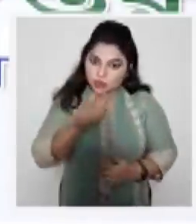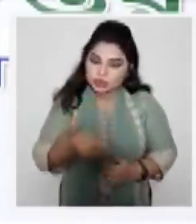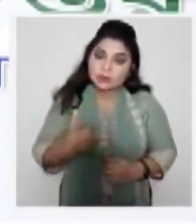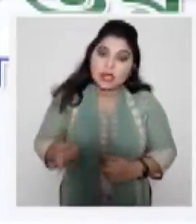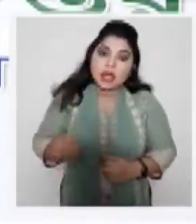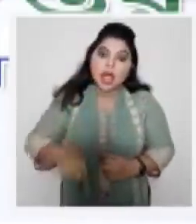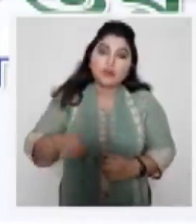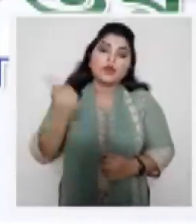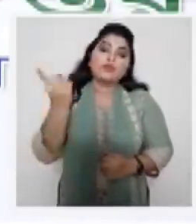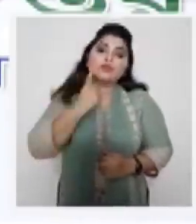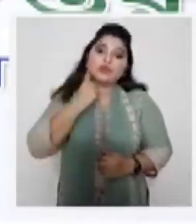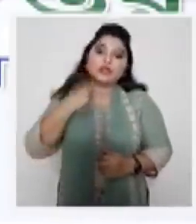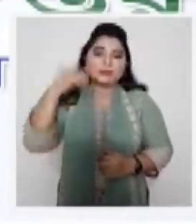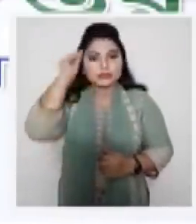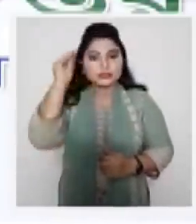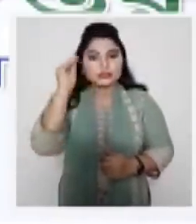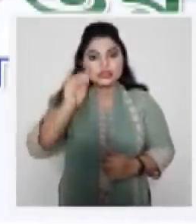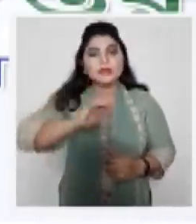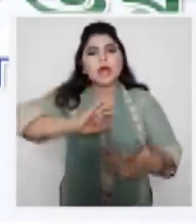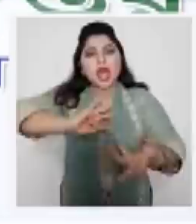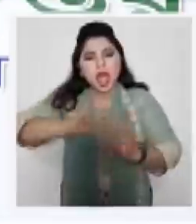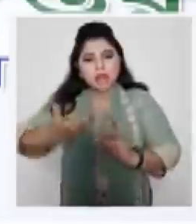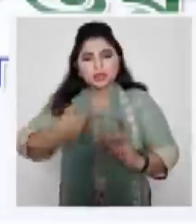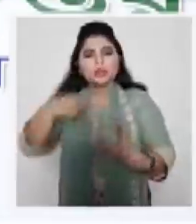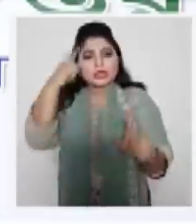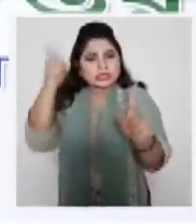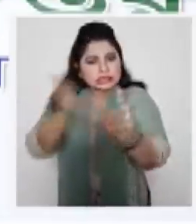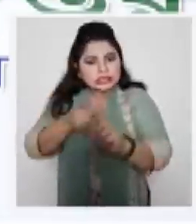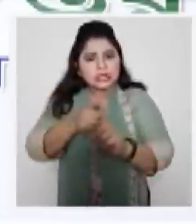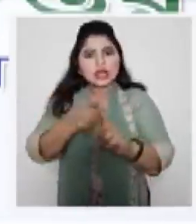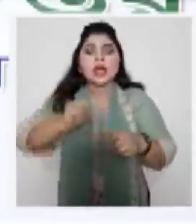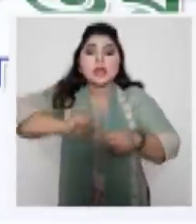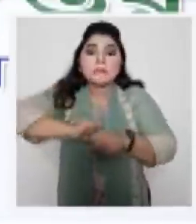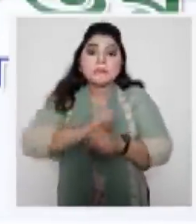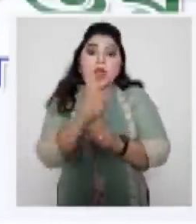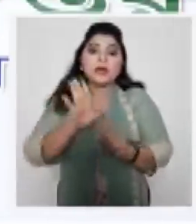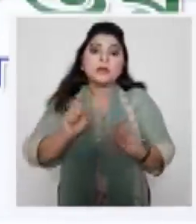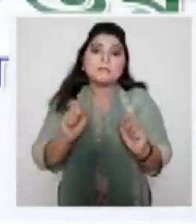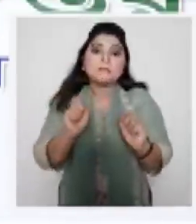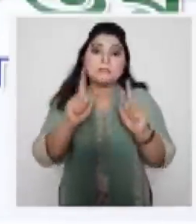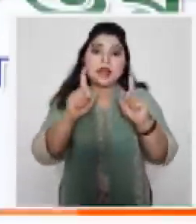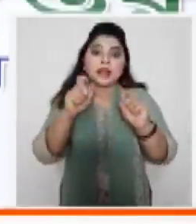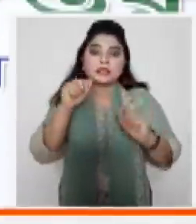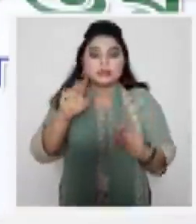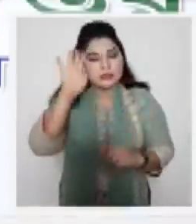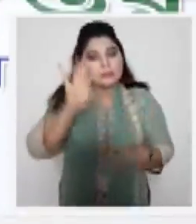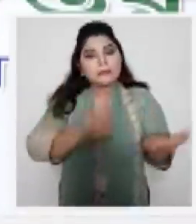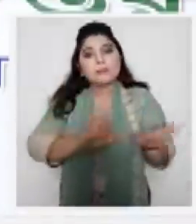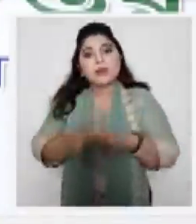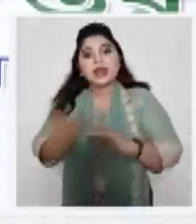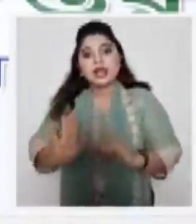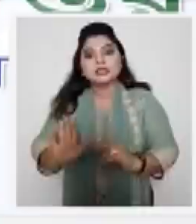এই ছিল আমাদের কাছে তথ্য, শেষ করব। তবে যাবার আগে বলি, প্রতিনিয়তই আমাদের অনেক প্রিয়জনরা এই কোভিড বা